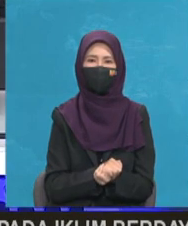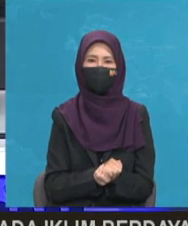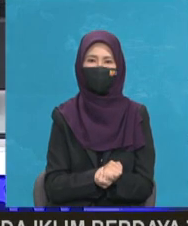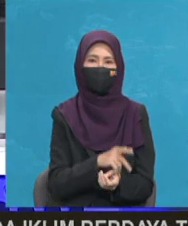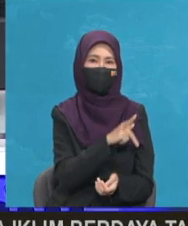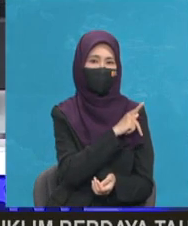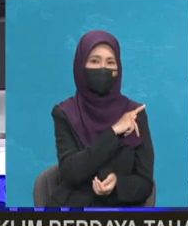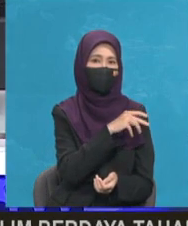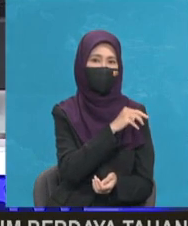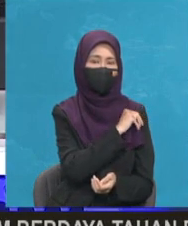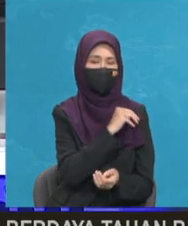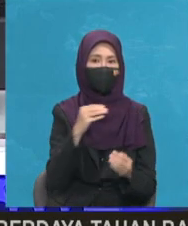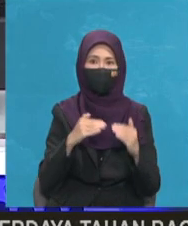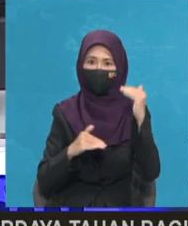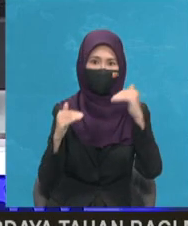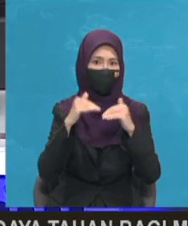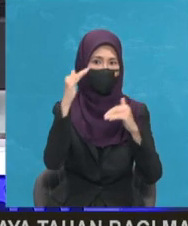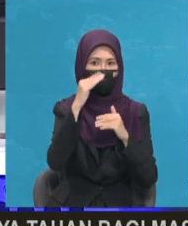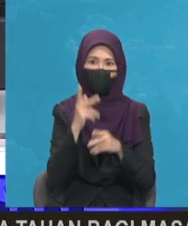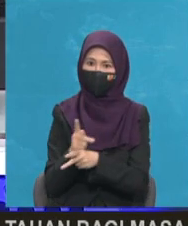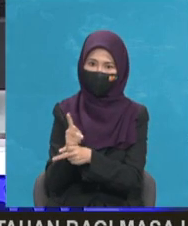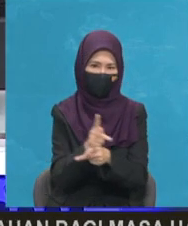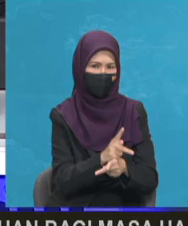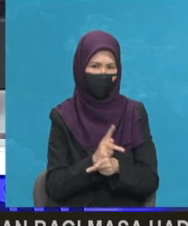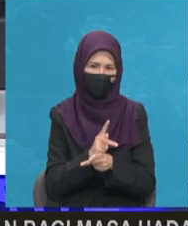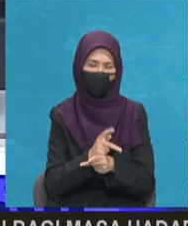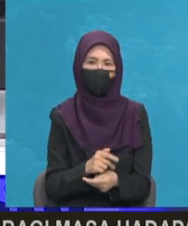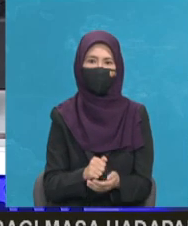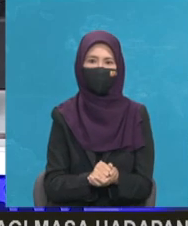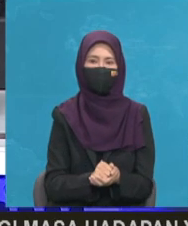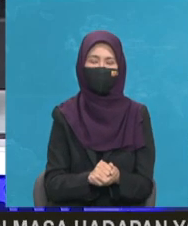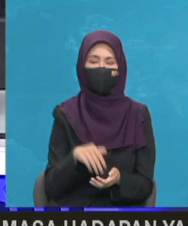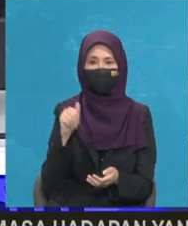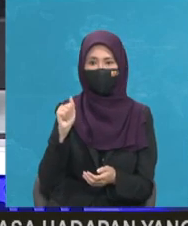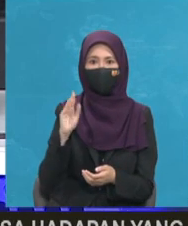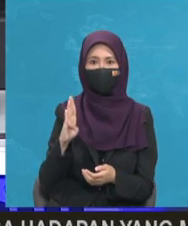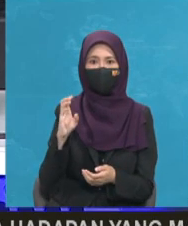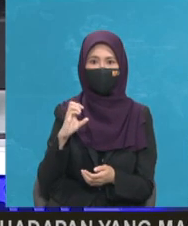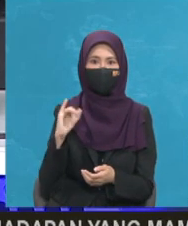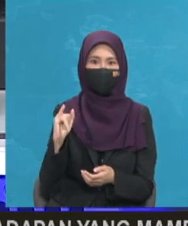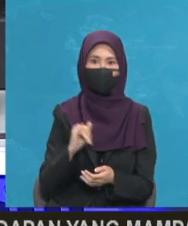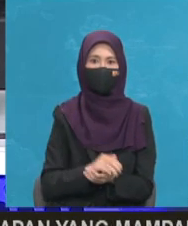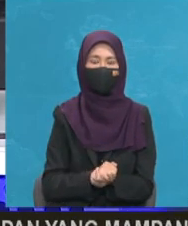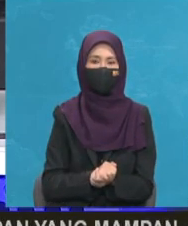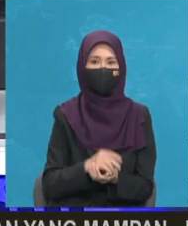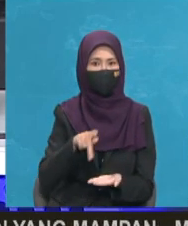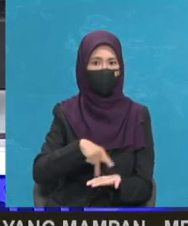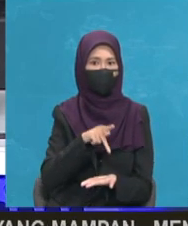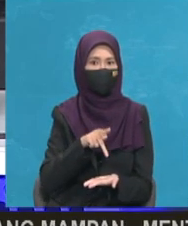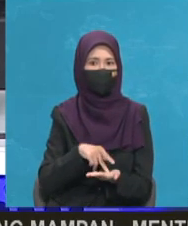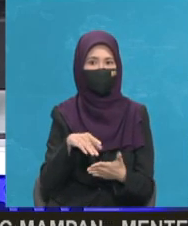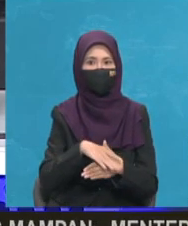Hai Kemajuan pembangunan melalui authority kawalan bangunan dan industri pembinaan ebca dan pusat standart kebangsaan kementrian